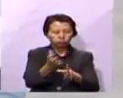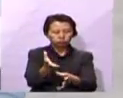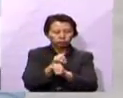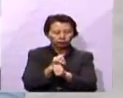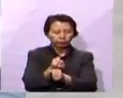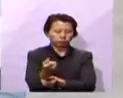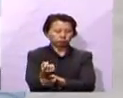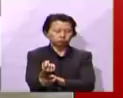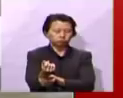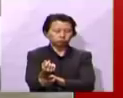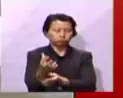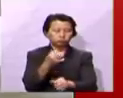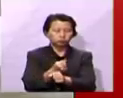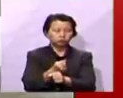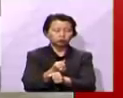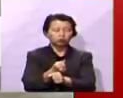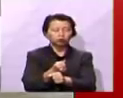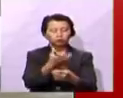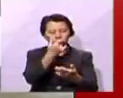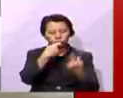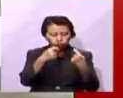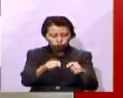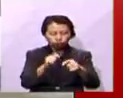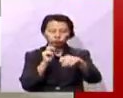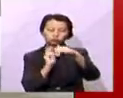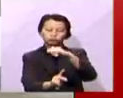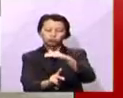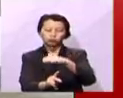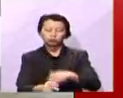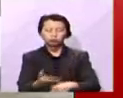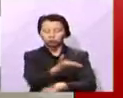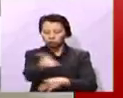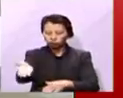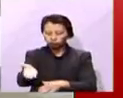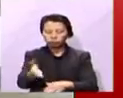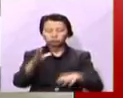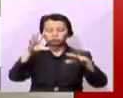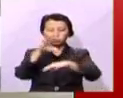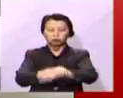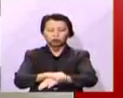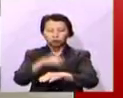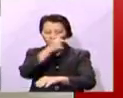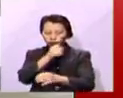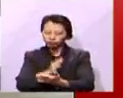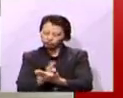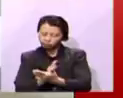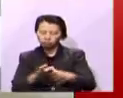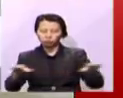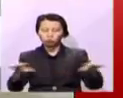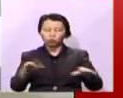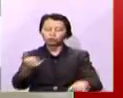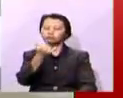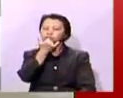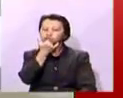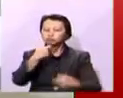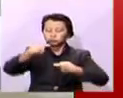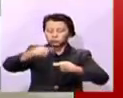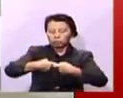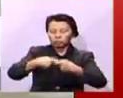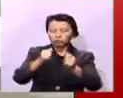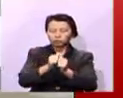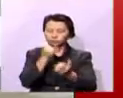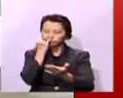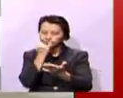mendapatkan pampasan dan beberapa siri percubaan membunuh. Kesemua suspek ditangkap kerana disyaki melakukan kesalahan berkaitan